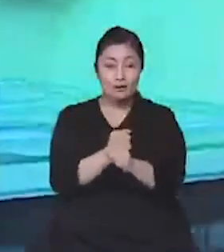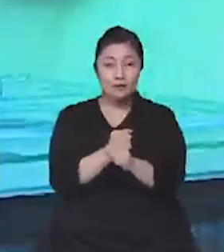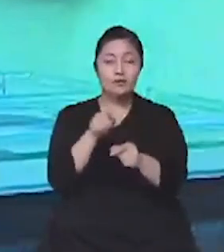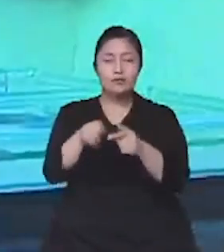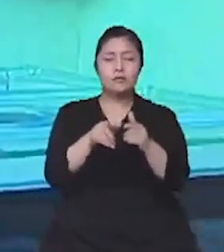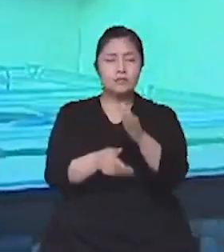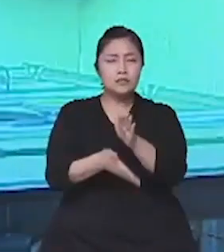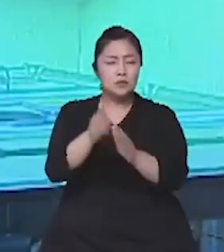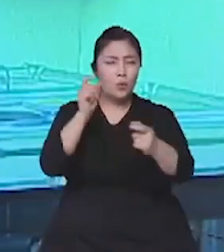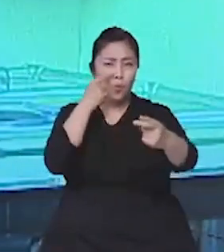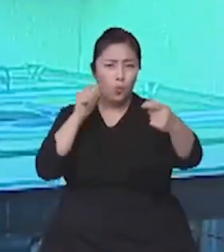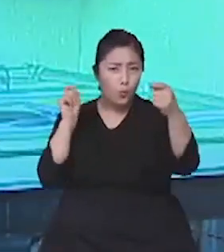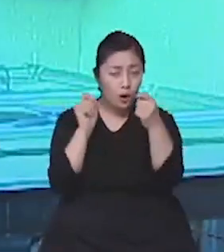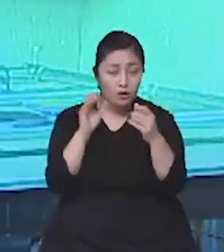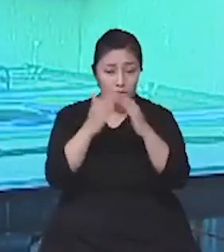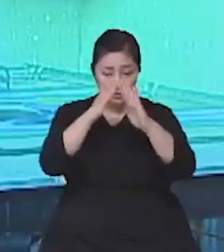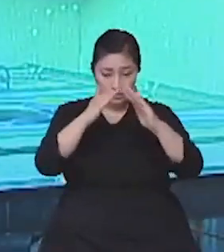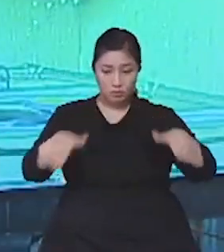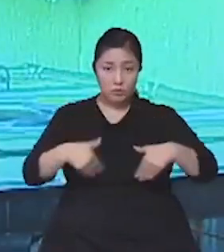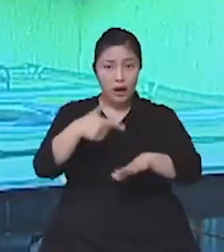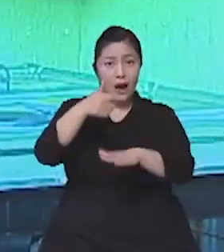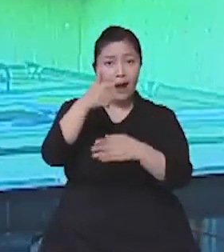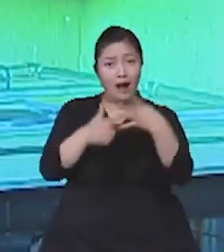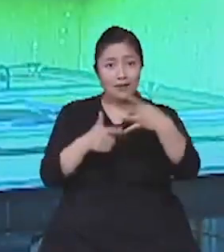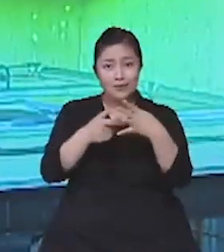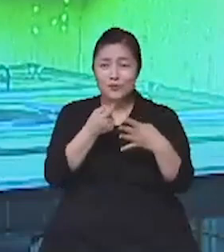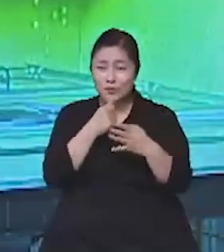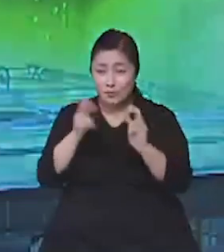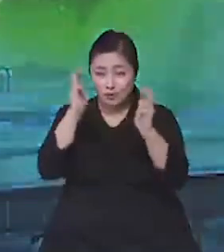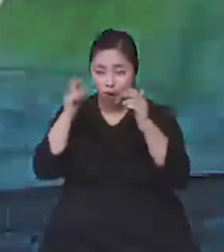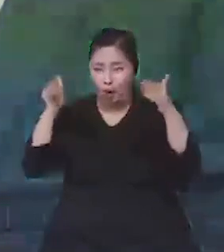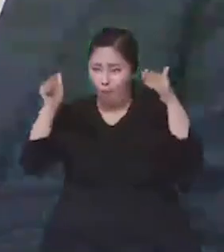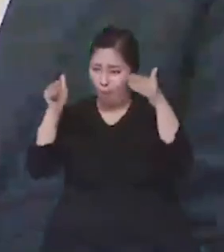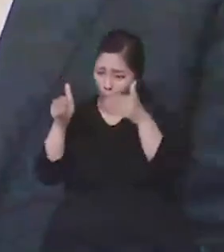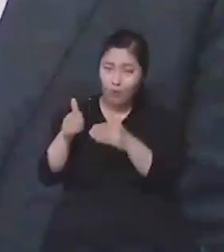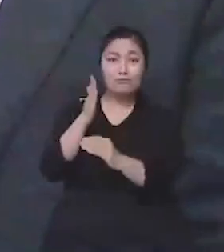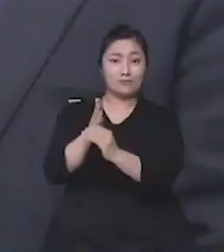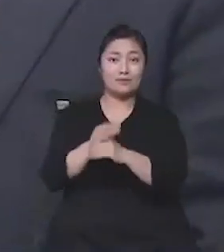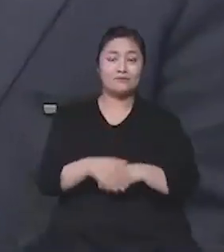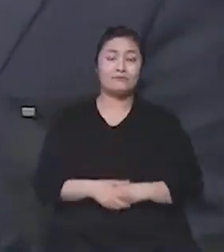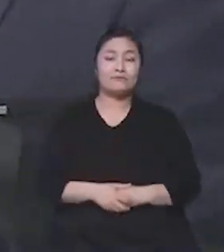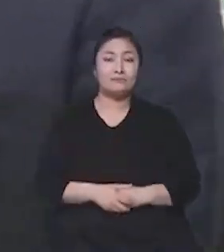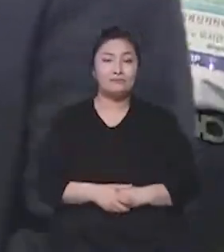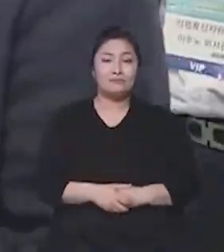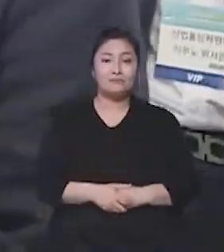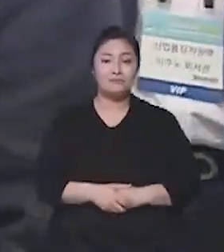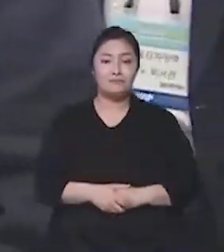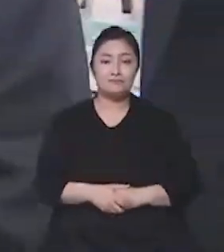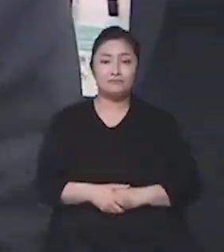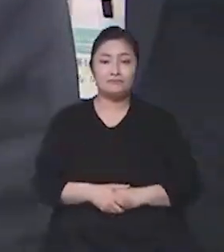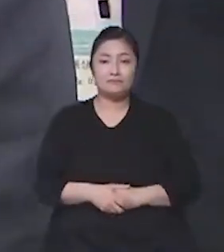중립시대를 앞두고 전남 강진의 작은 기업에 관심이 쏠리고 있습니다 KBC 이상환입니다